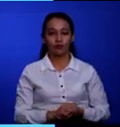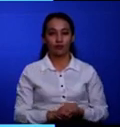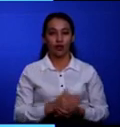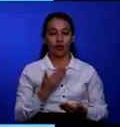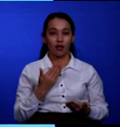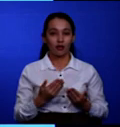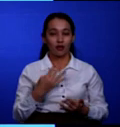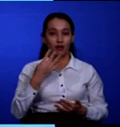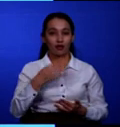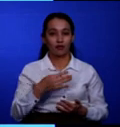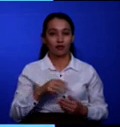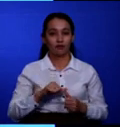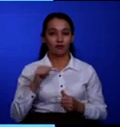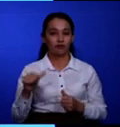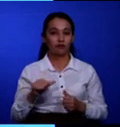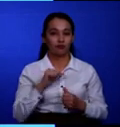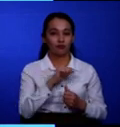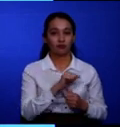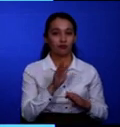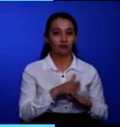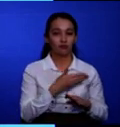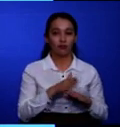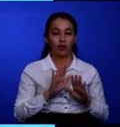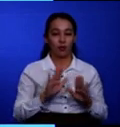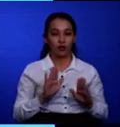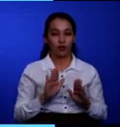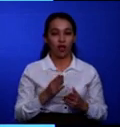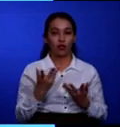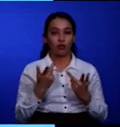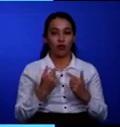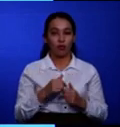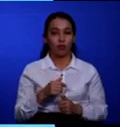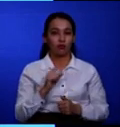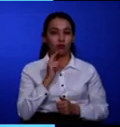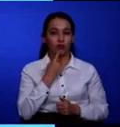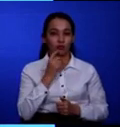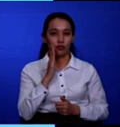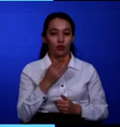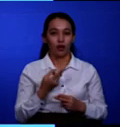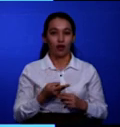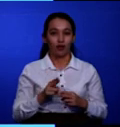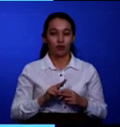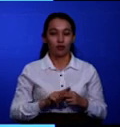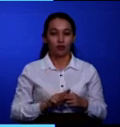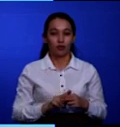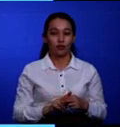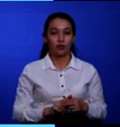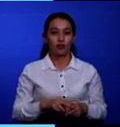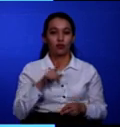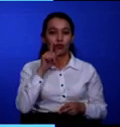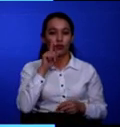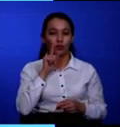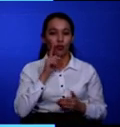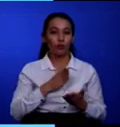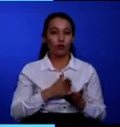40 ni qismlarga ajratmasak, bu misolni biroz mushkulroq topamiz. Agar siz mana shunday usulda 20 va 20